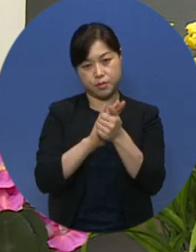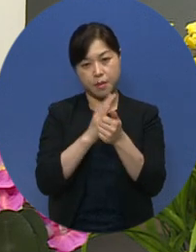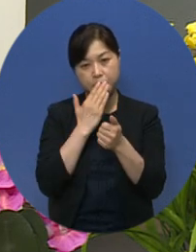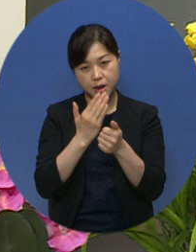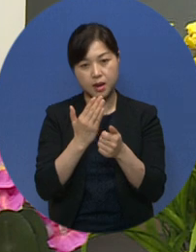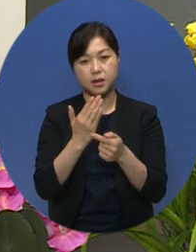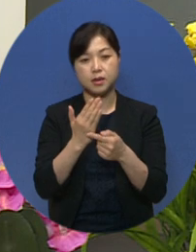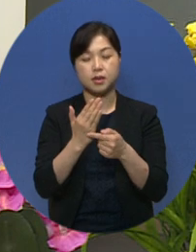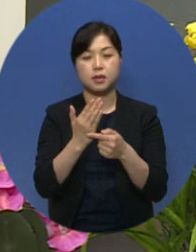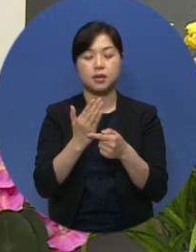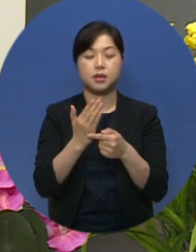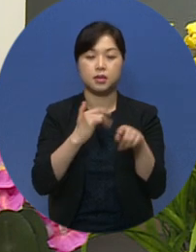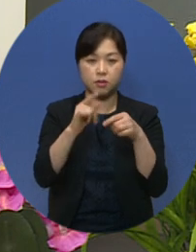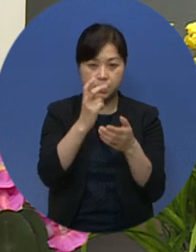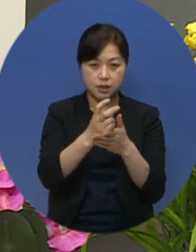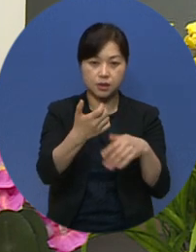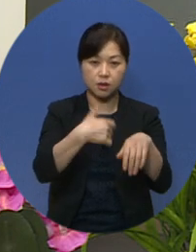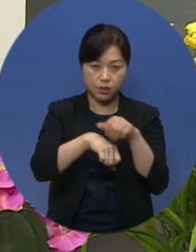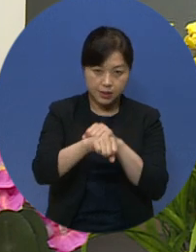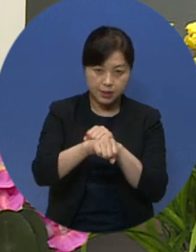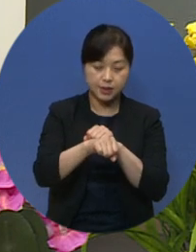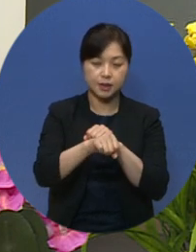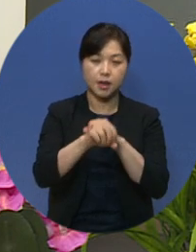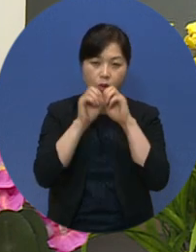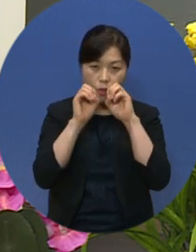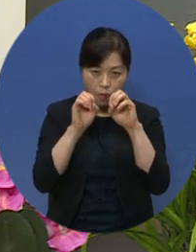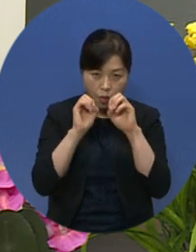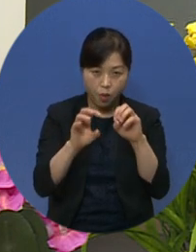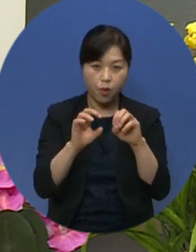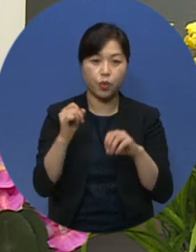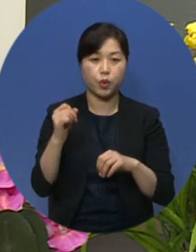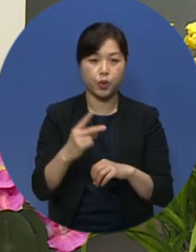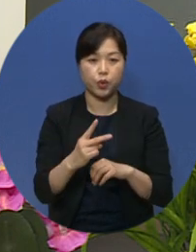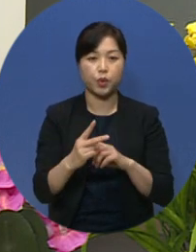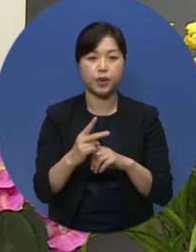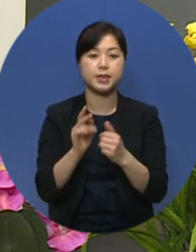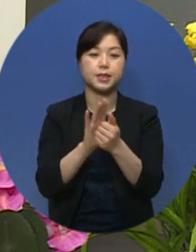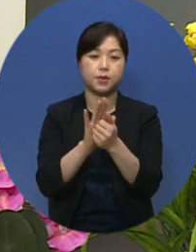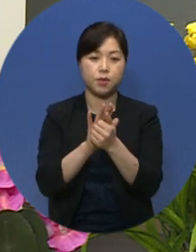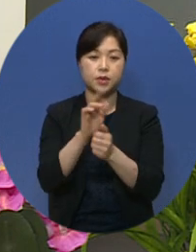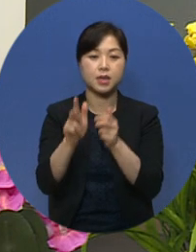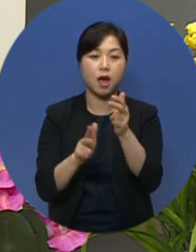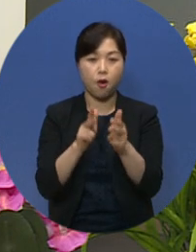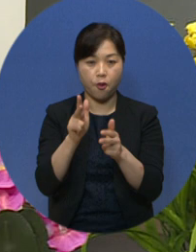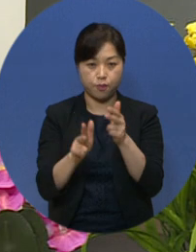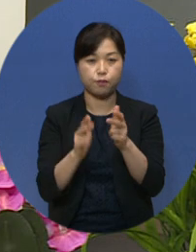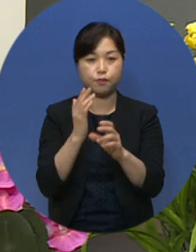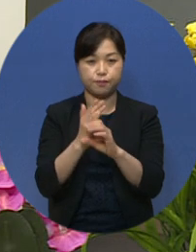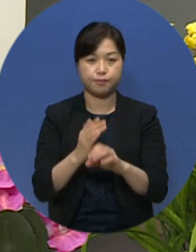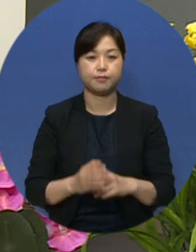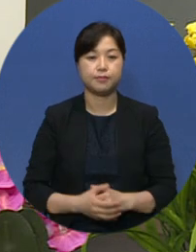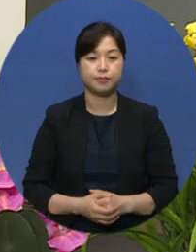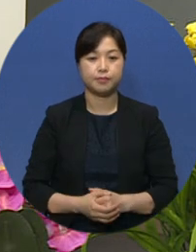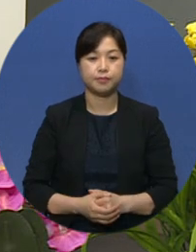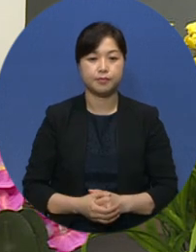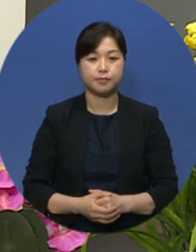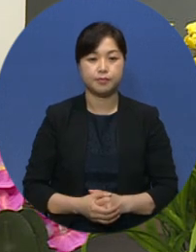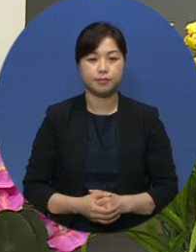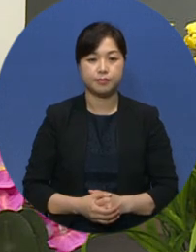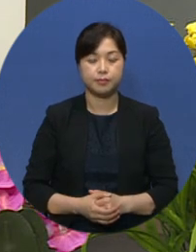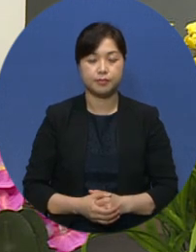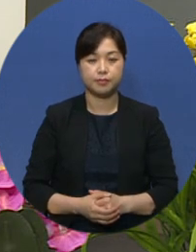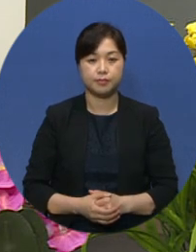정책 이런 것을 저희가 적극적으로 홍보 또는 지원사업을 벌이고 있어요 네 에 우리가 그